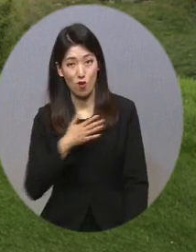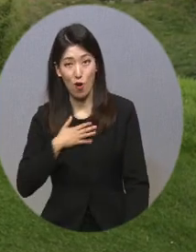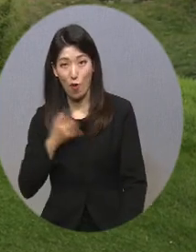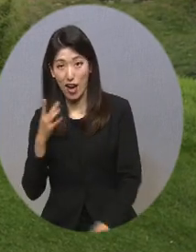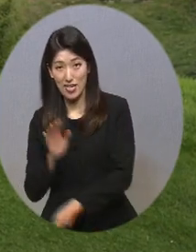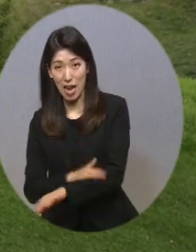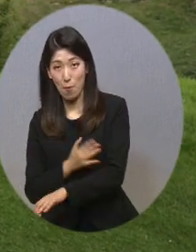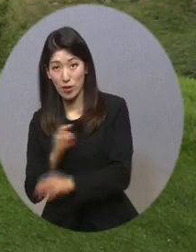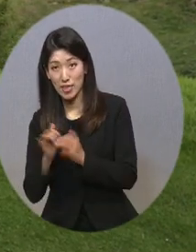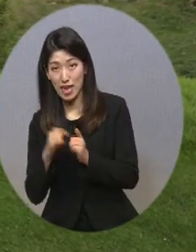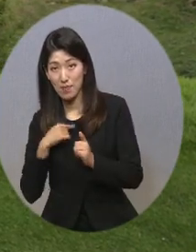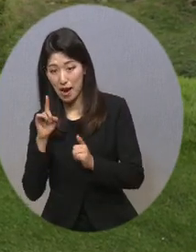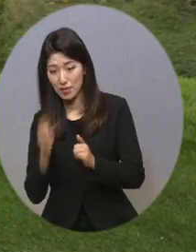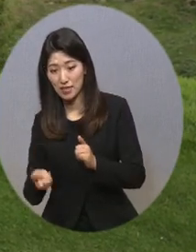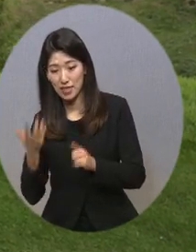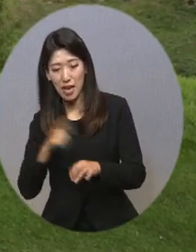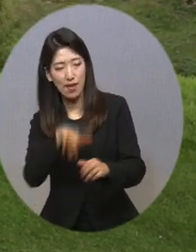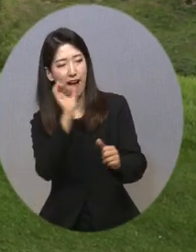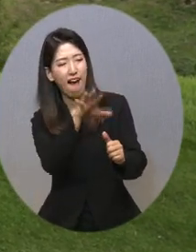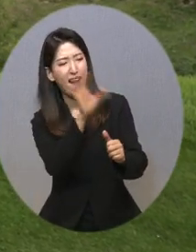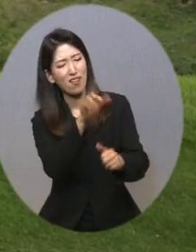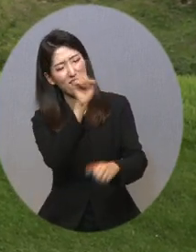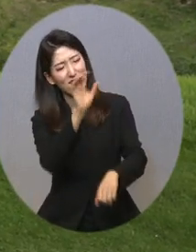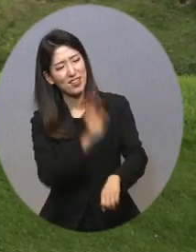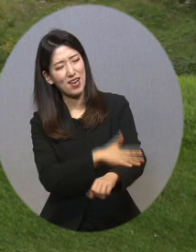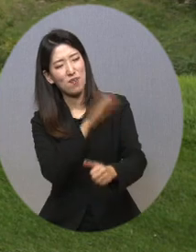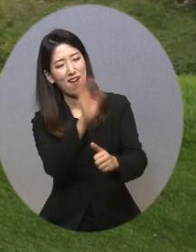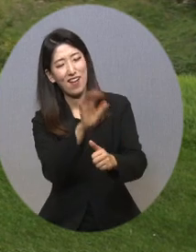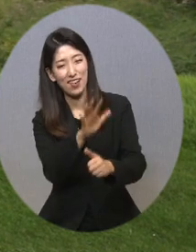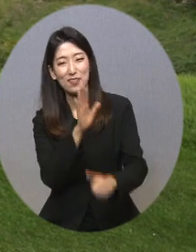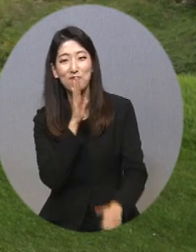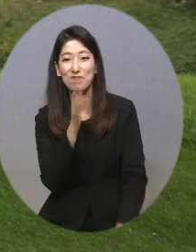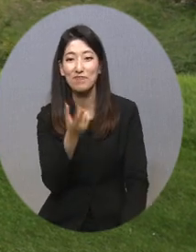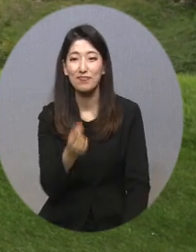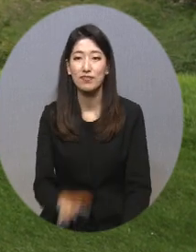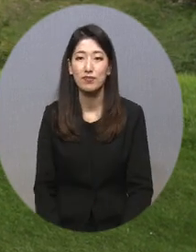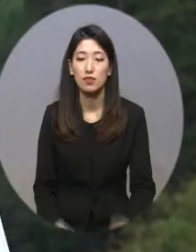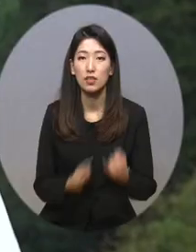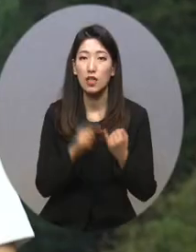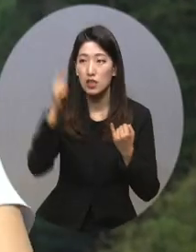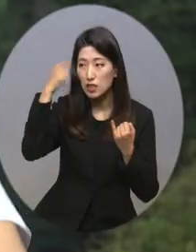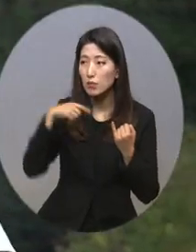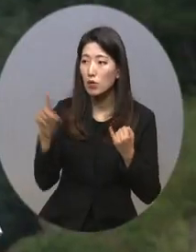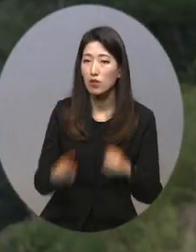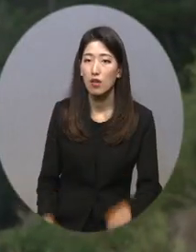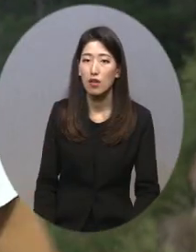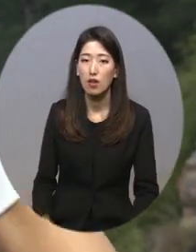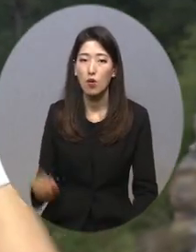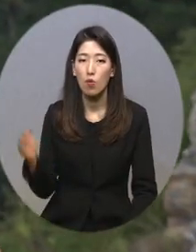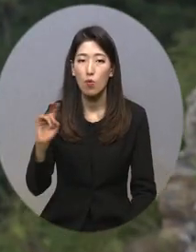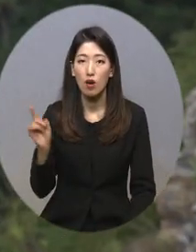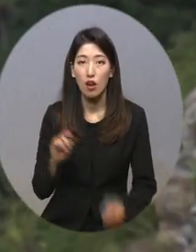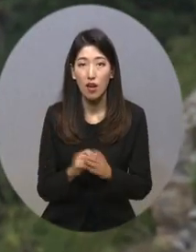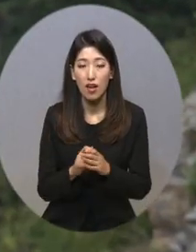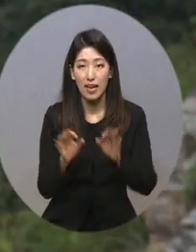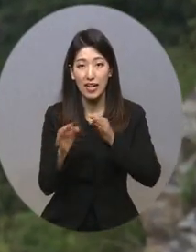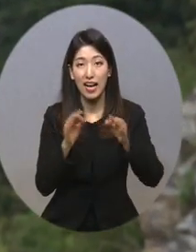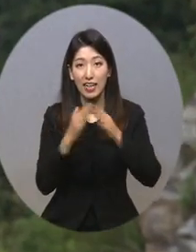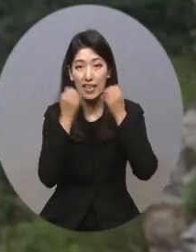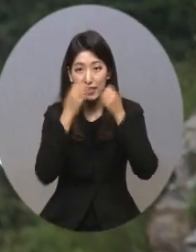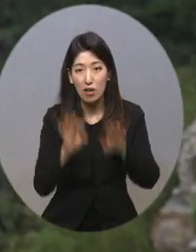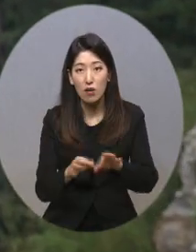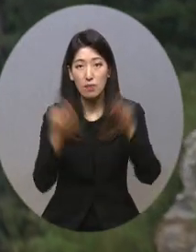알지? 아, 진짜. 아, 느낌이라고 생각해. 내가 도와주려고 해도. 지금 어떤 느낌이냐면, 그 오픈하면 있는 풍선 인형이지.